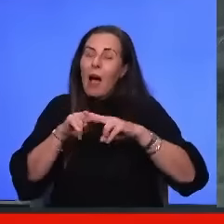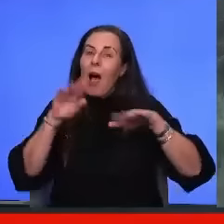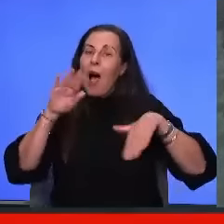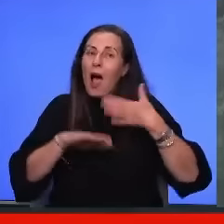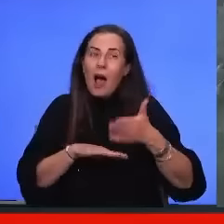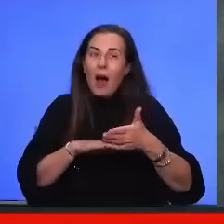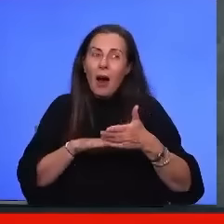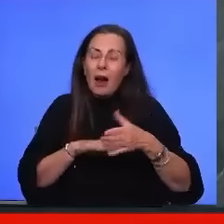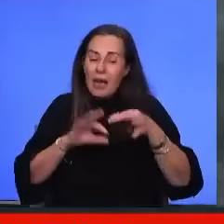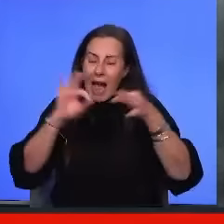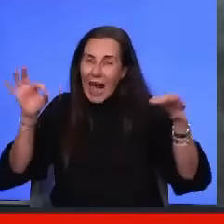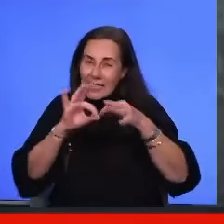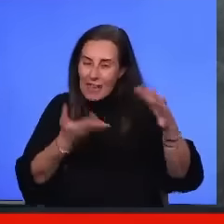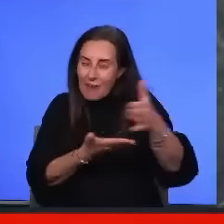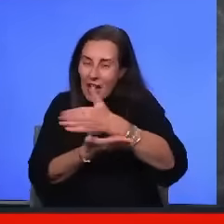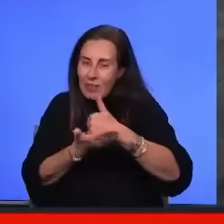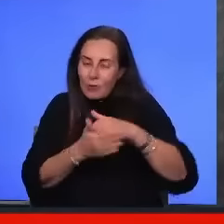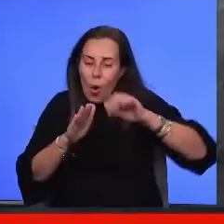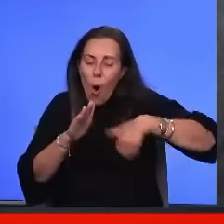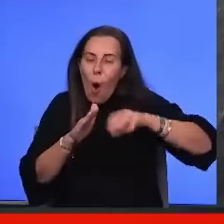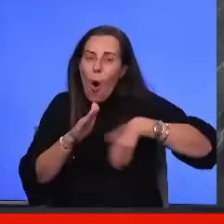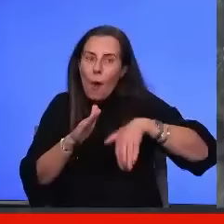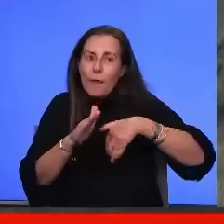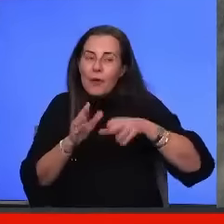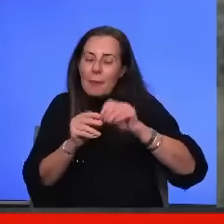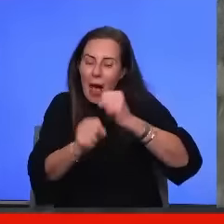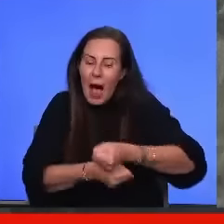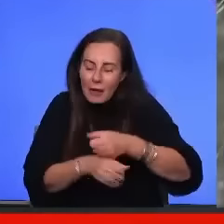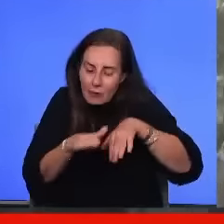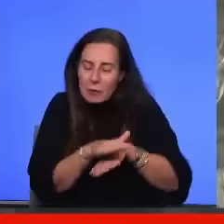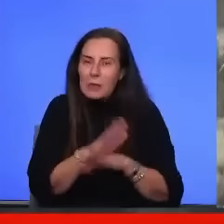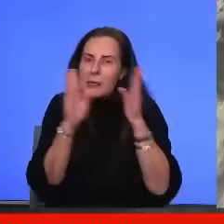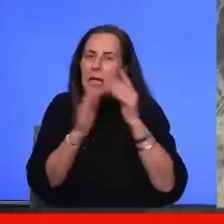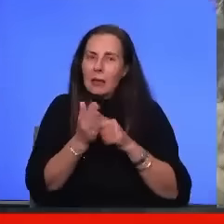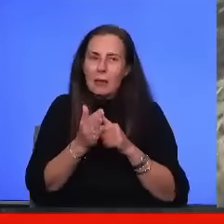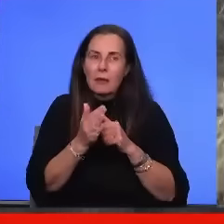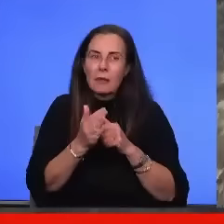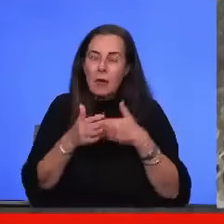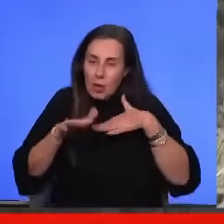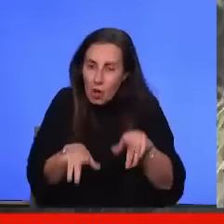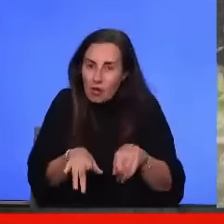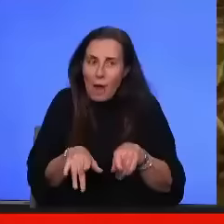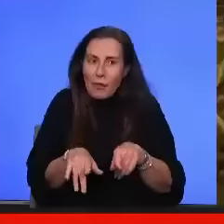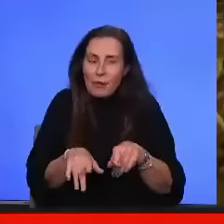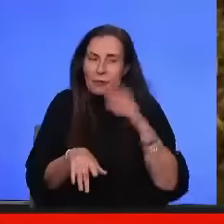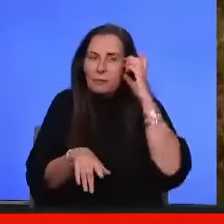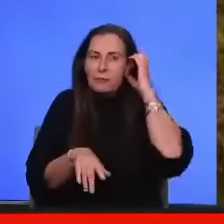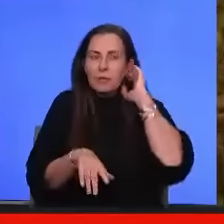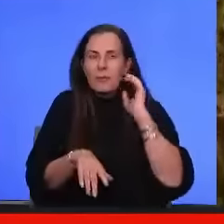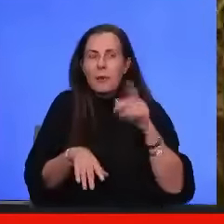שאסף ענפים ועלים, הוא חופר בור בעזרת ענף ומסתתר. אני ישבתי פה ככה, אוקיי?